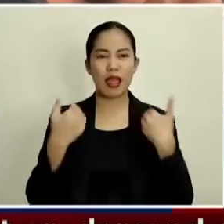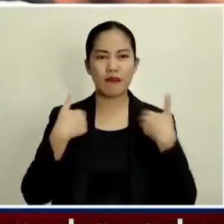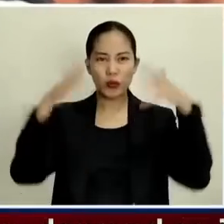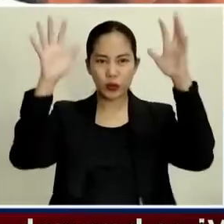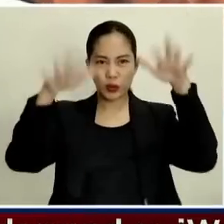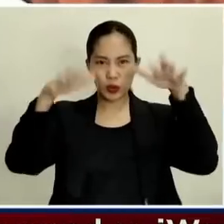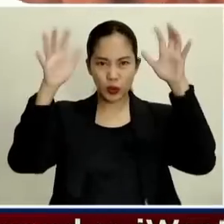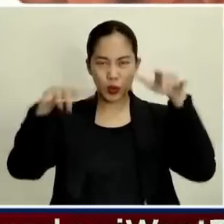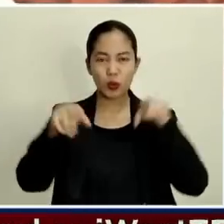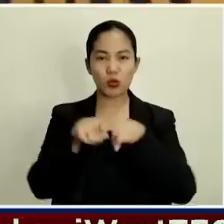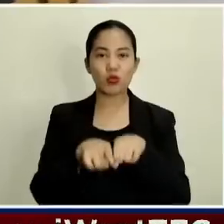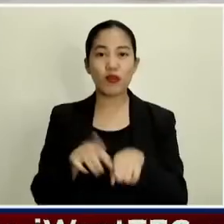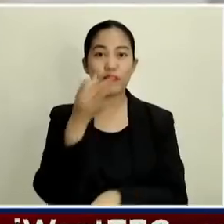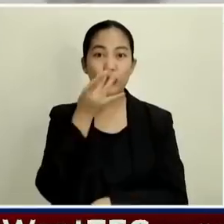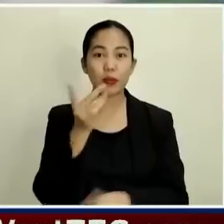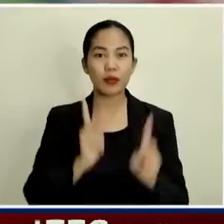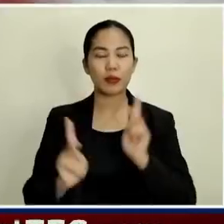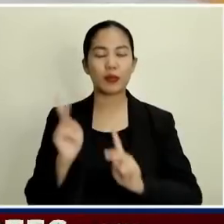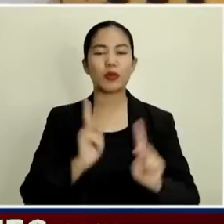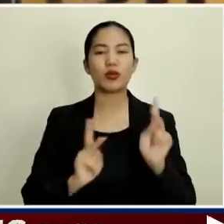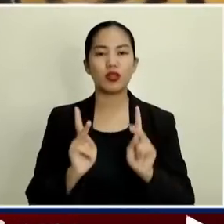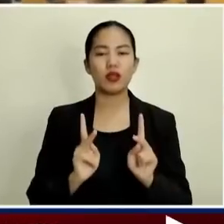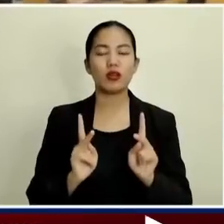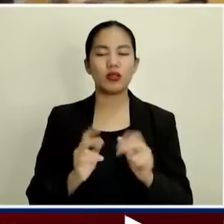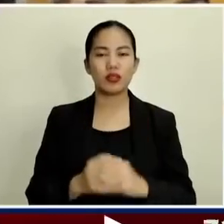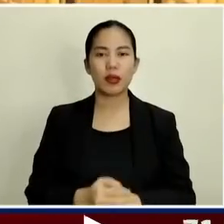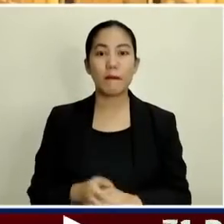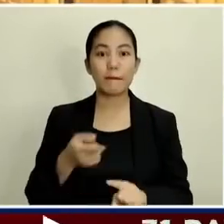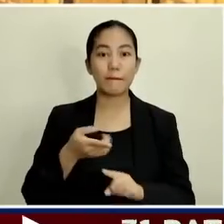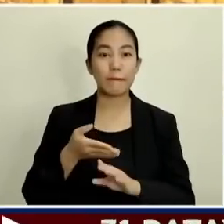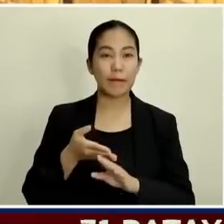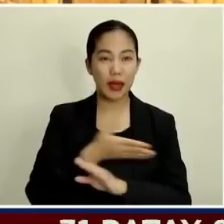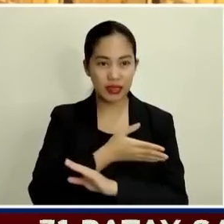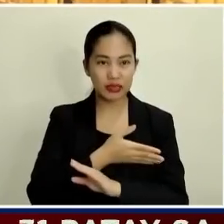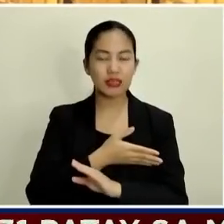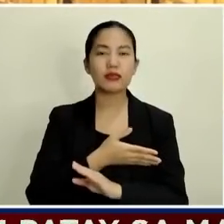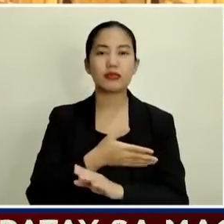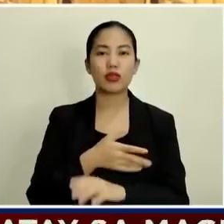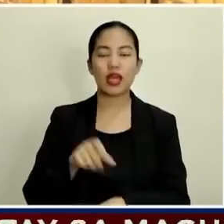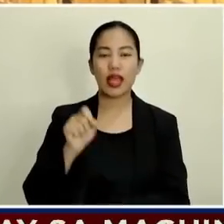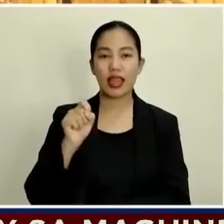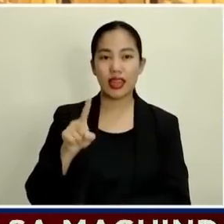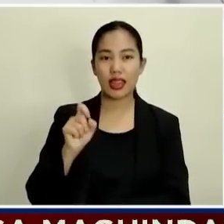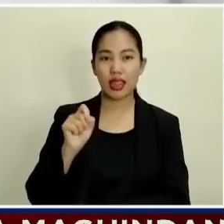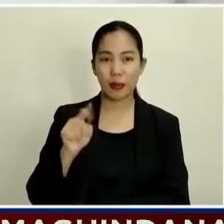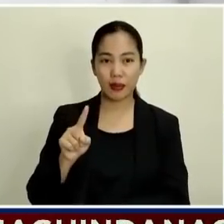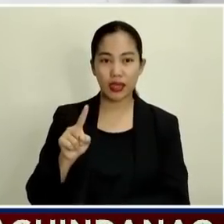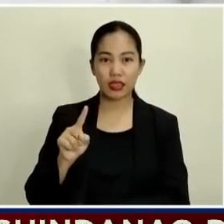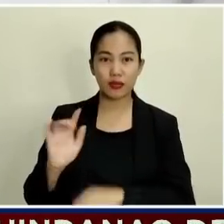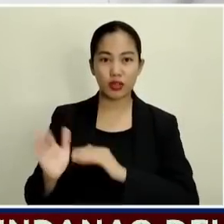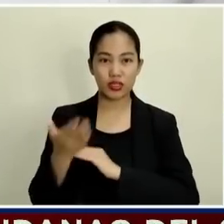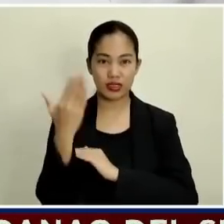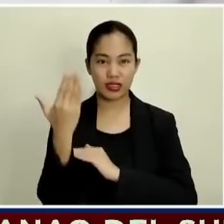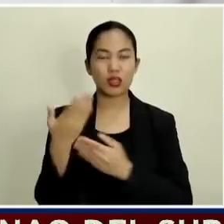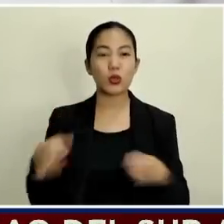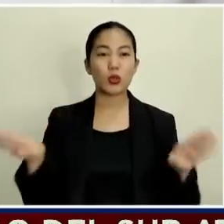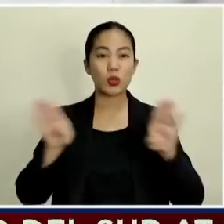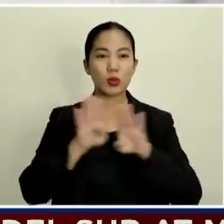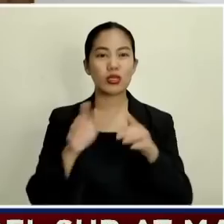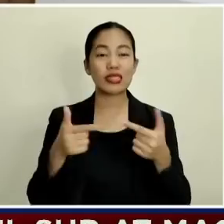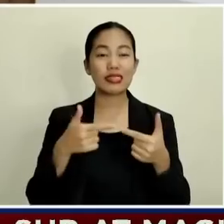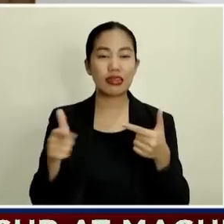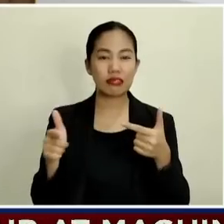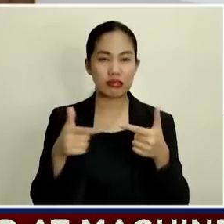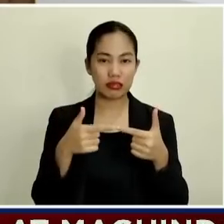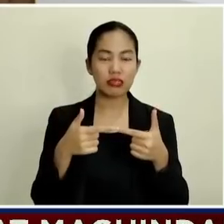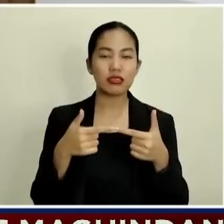konti yung tao, ngayon na kami pumunta. Pero bago mag-alas 11 ng umaga, isinira na ng Philippine Ports Authority ang gate ng Batangas Port